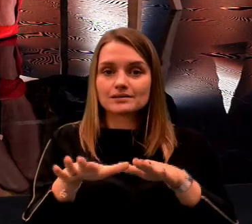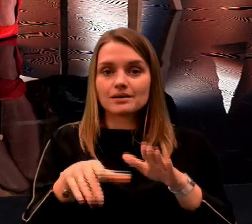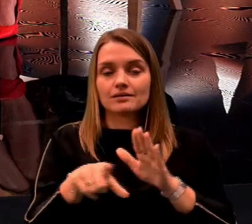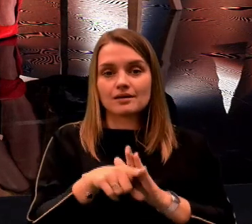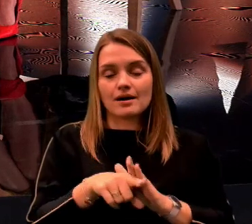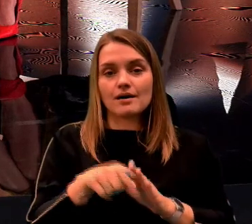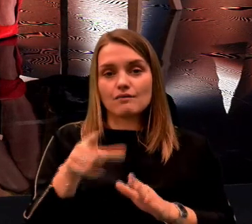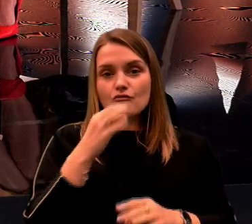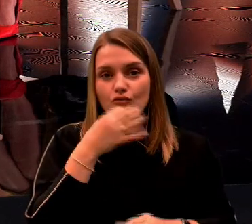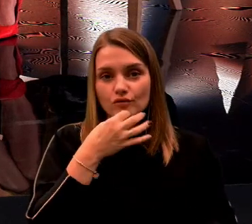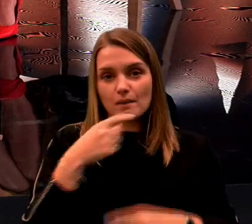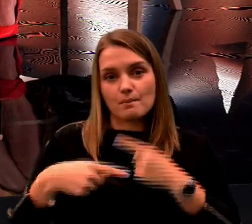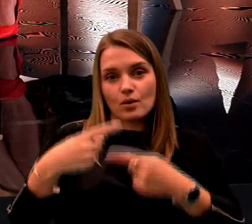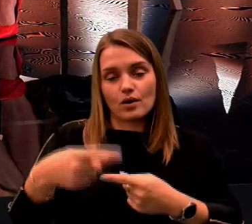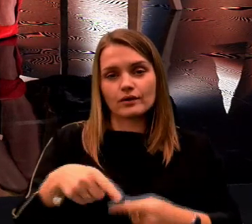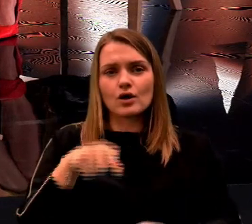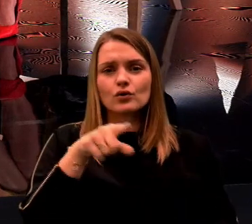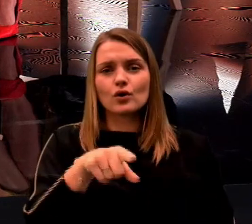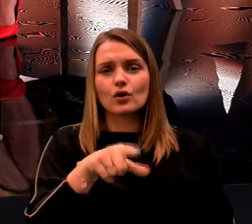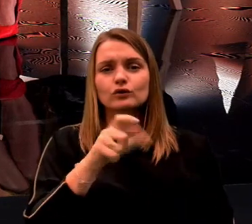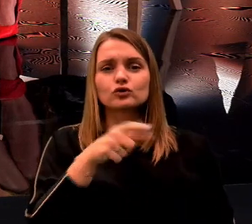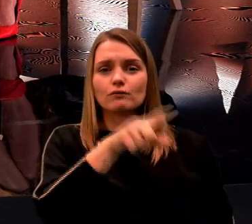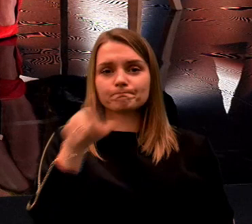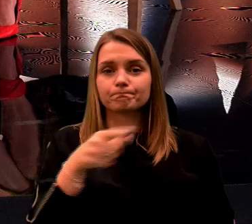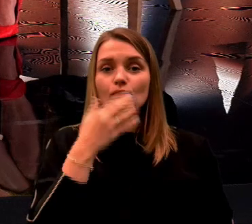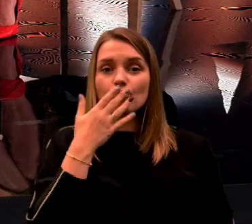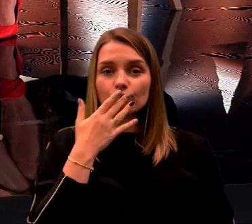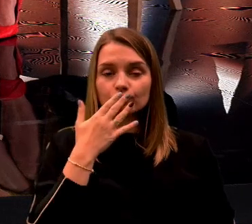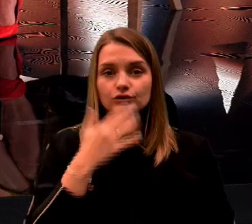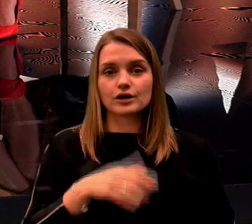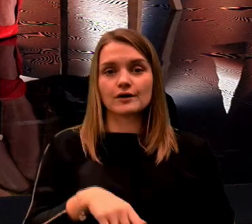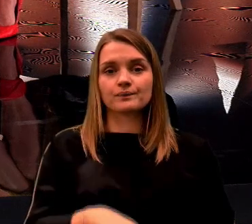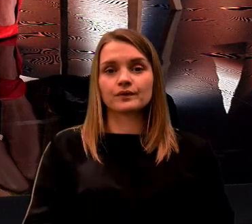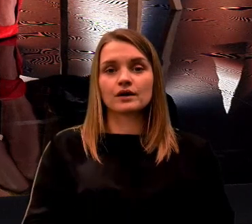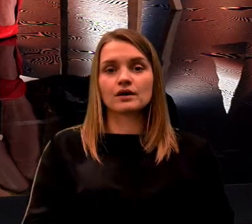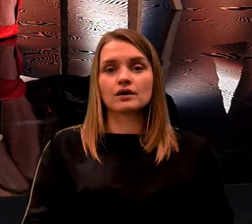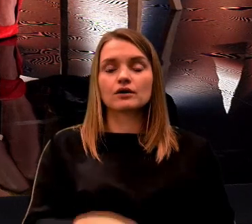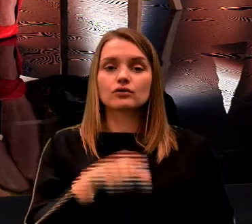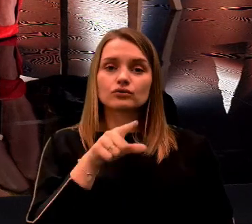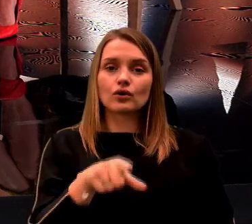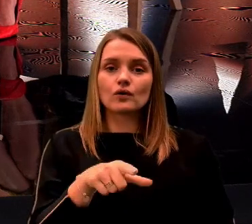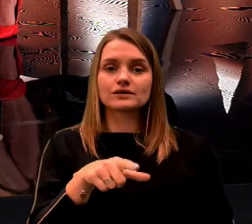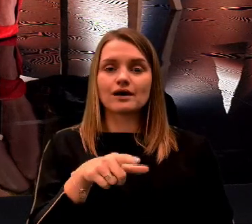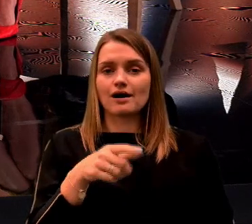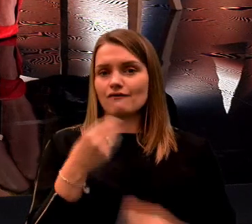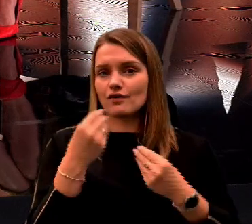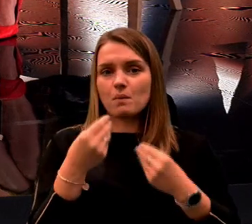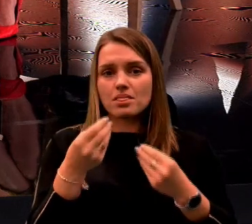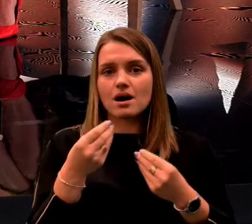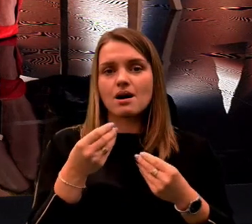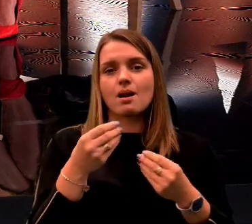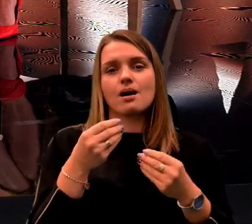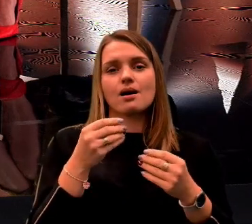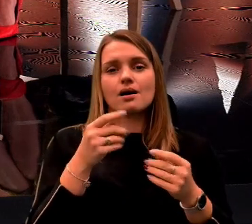To, o czym państwo tutaj mówicie, w ogóle absolutnie fenomenalna była ta debata i wczorajsza gra, w